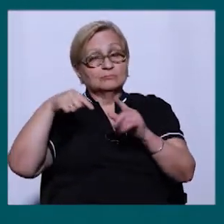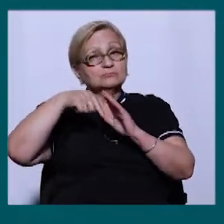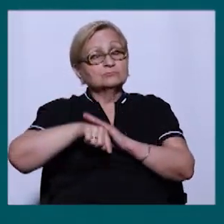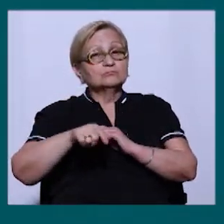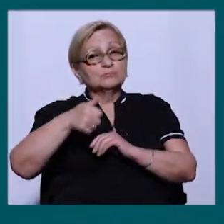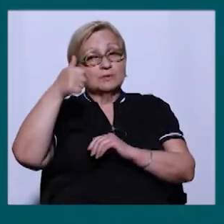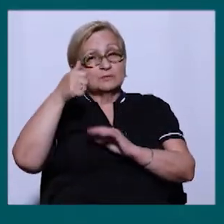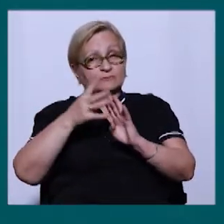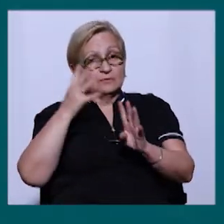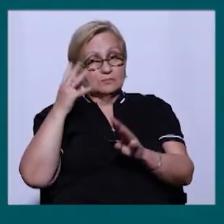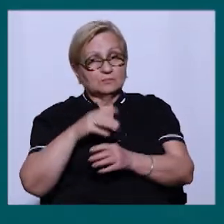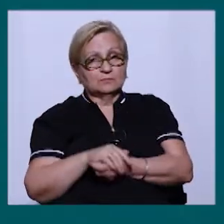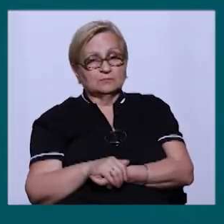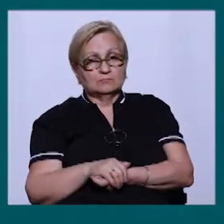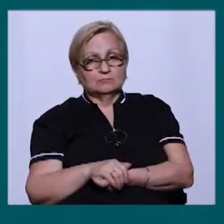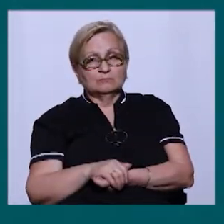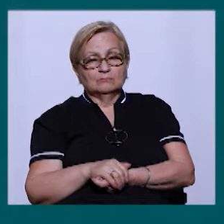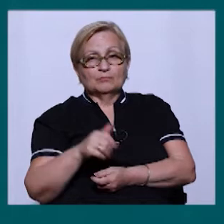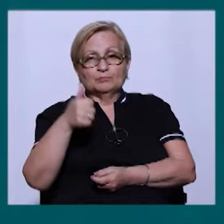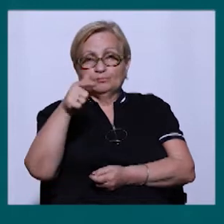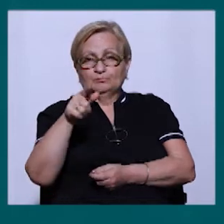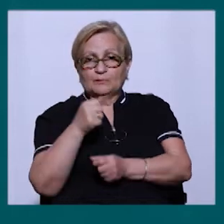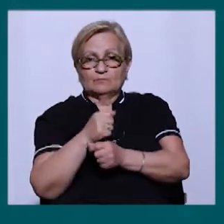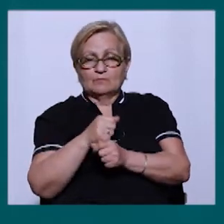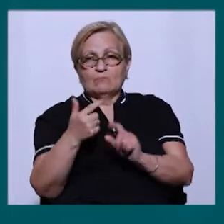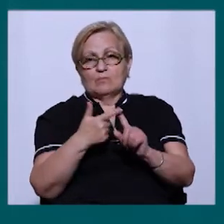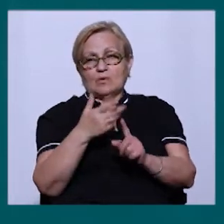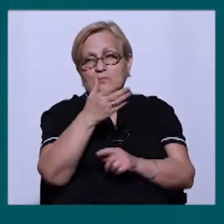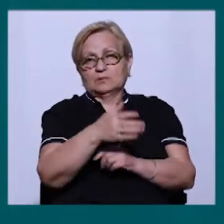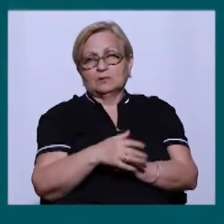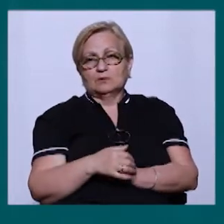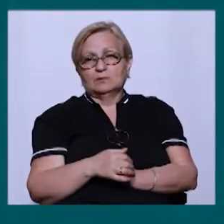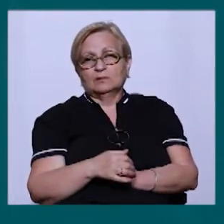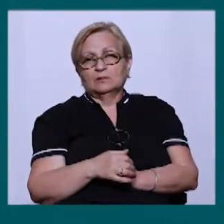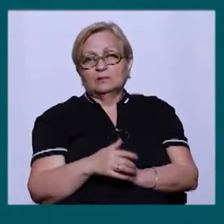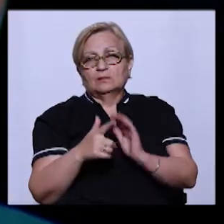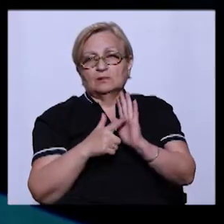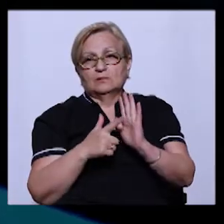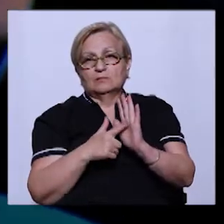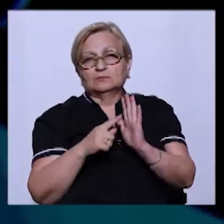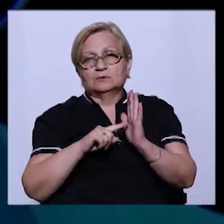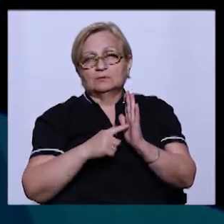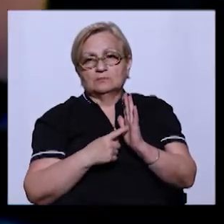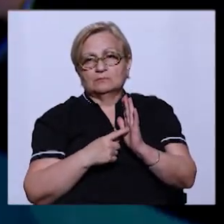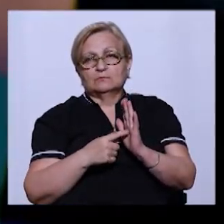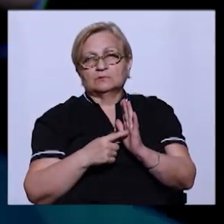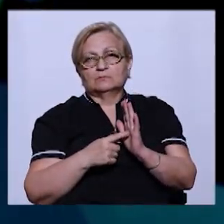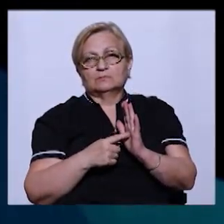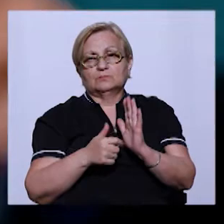ბრჩხილებში მოქმედებას. ას პირველად ეს მოქმედება სრულდება და შემდეგ ეს არის 7 გამრავლებული